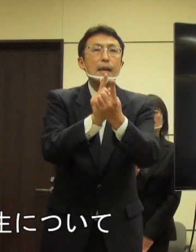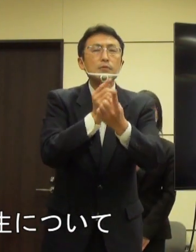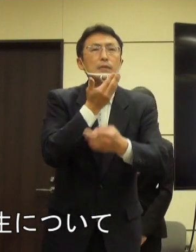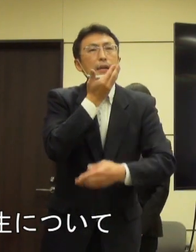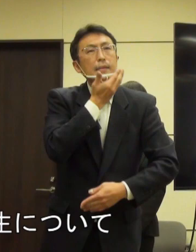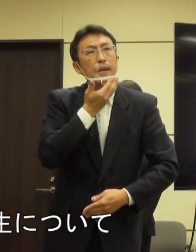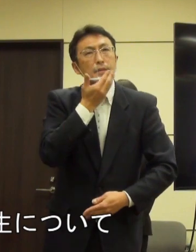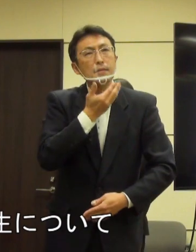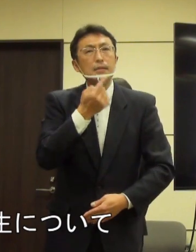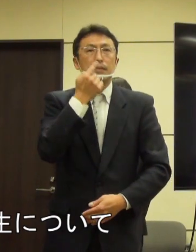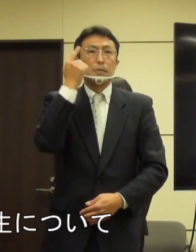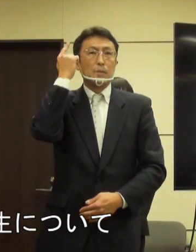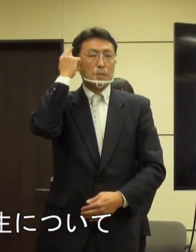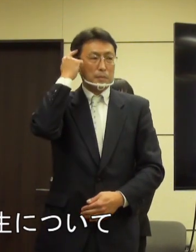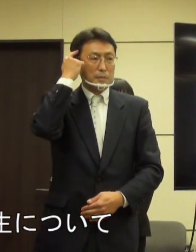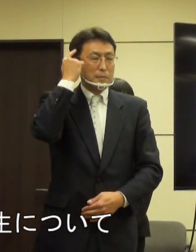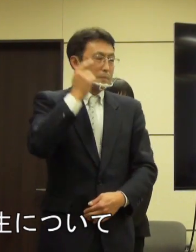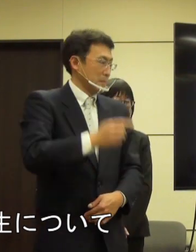まああの